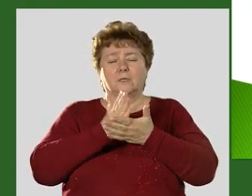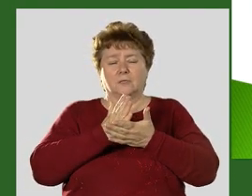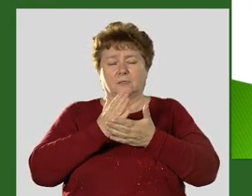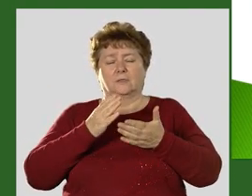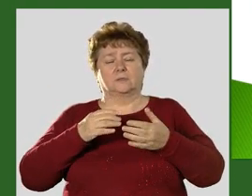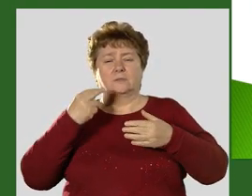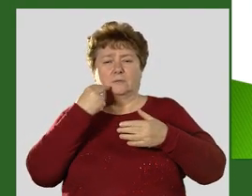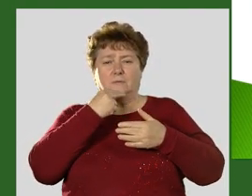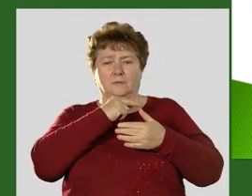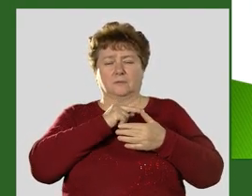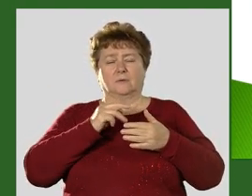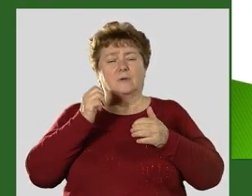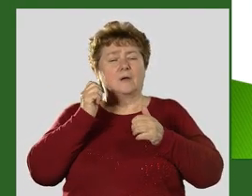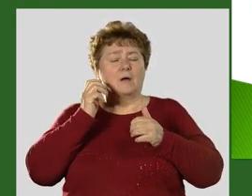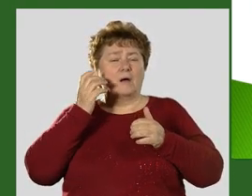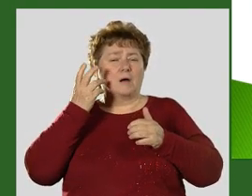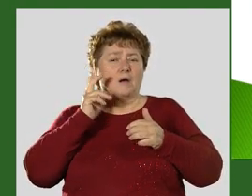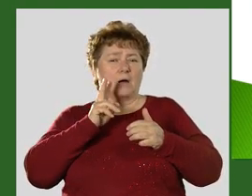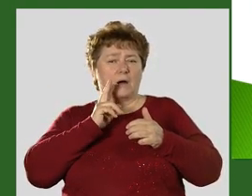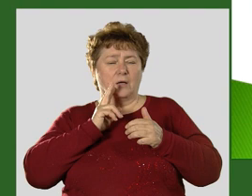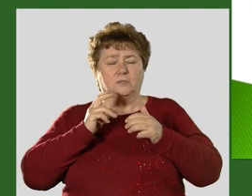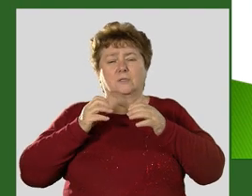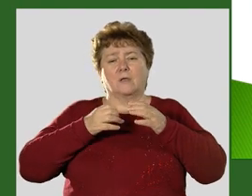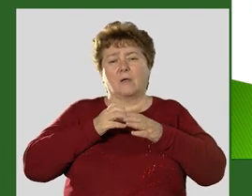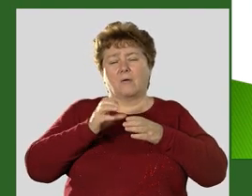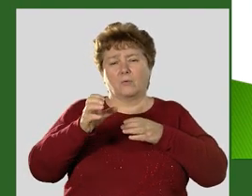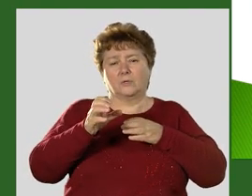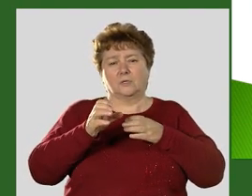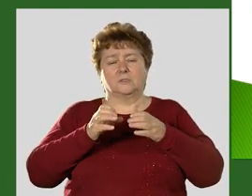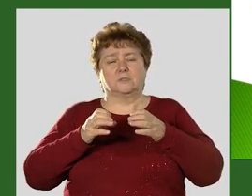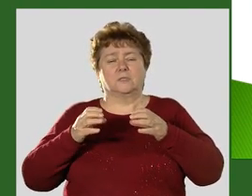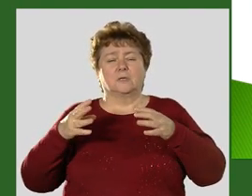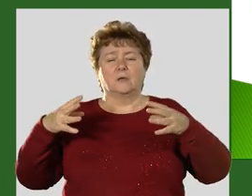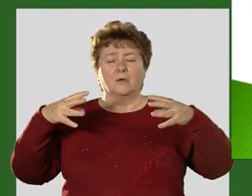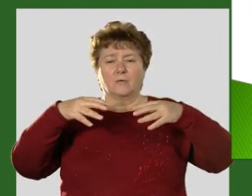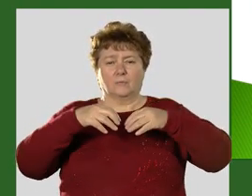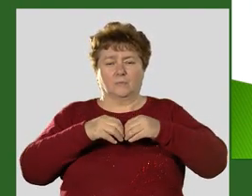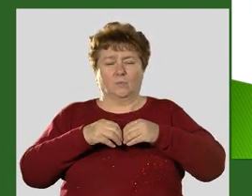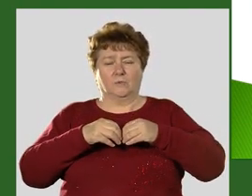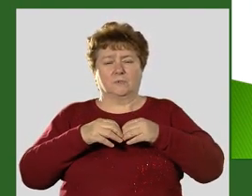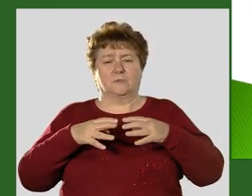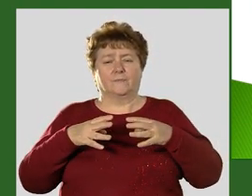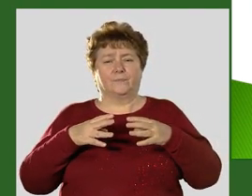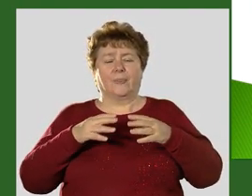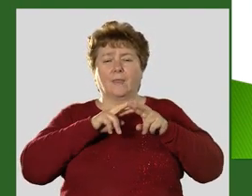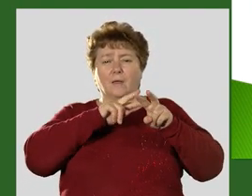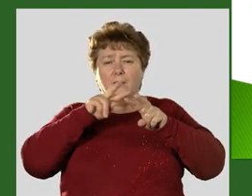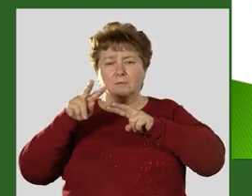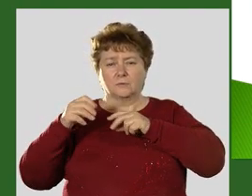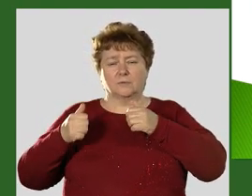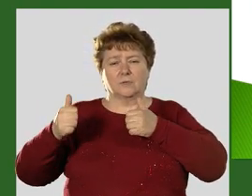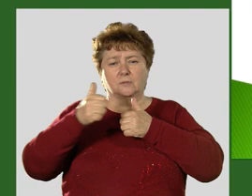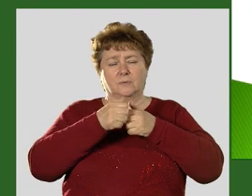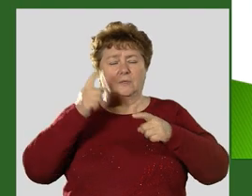играет эффективная работа каждой отрасли промышленности и всех взаимосвязанных комплексов. Рассмотрим